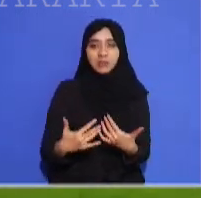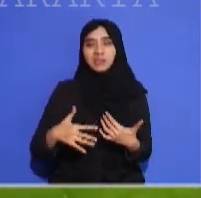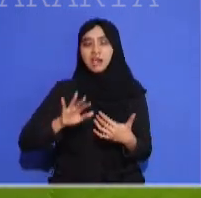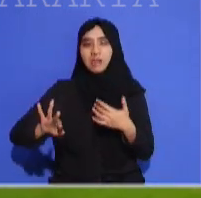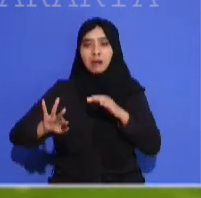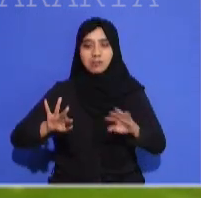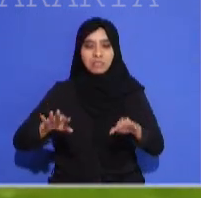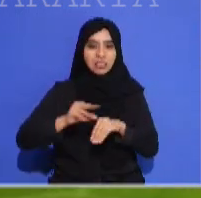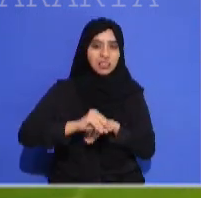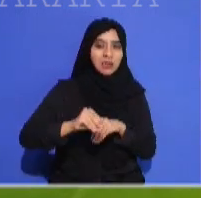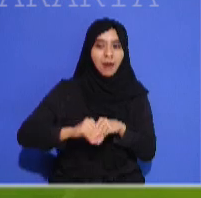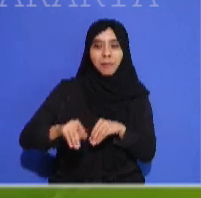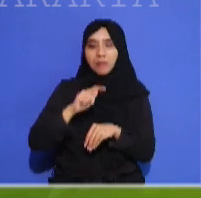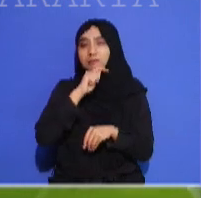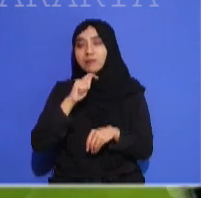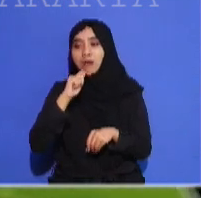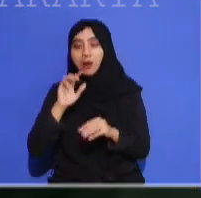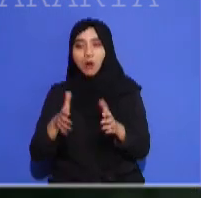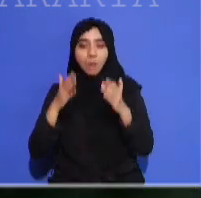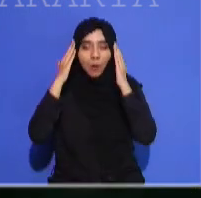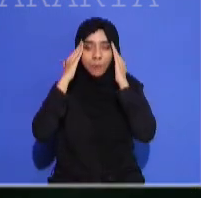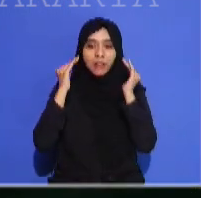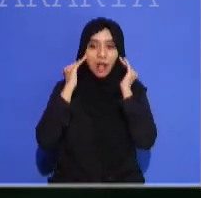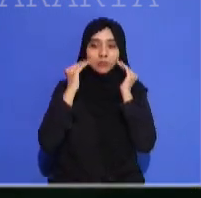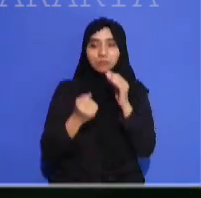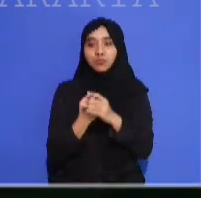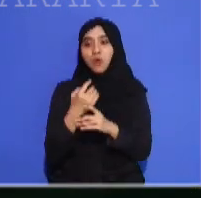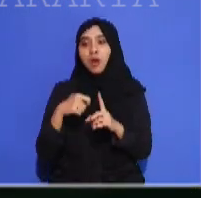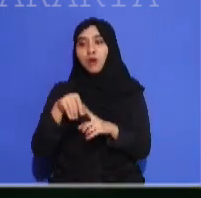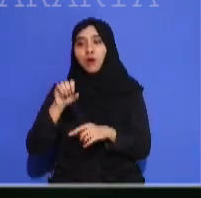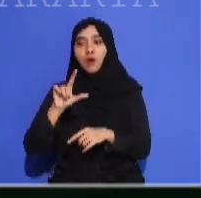taneman. Ing tataran kadang tani kembang kol sakmenika dipun sade